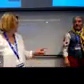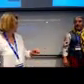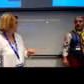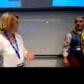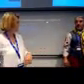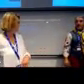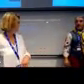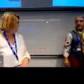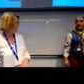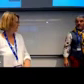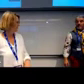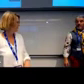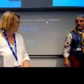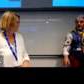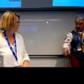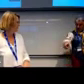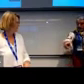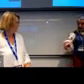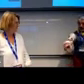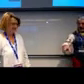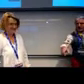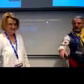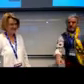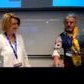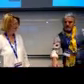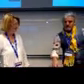Et les animations avec les clics? Non.